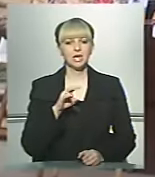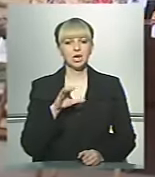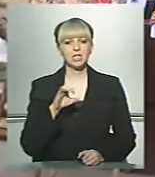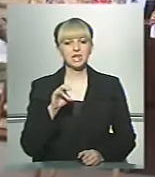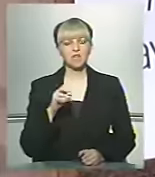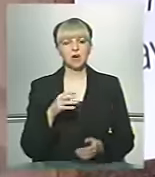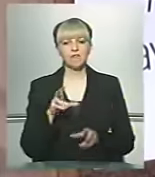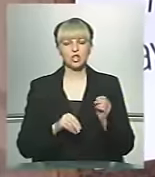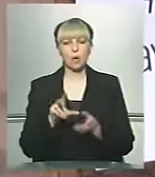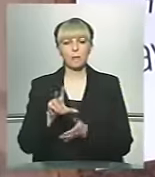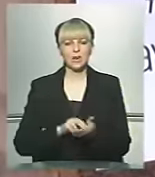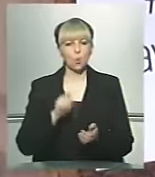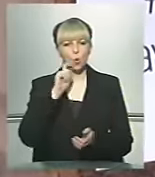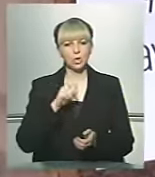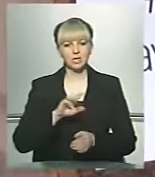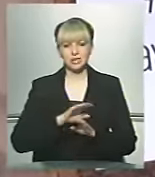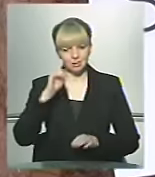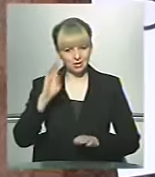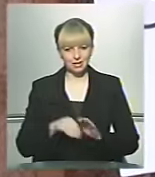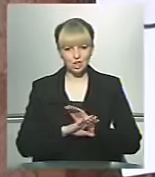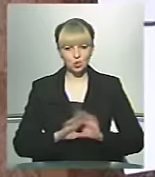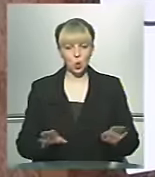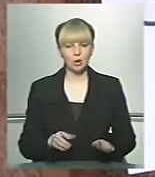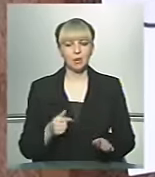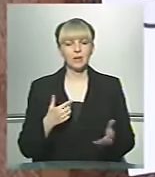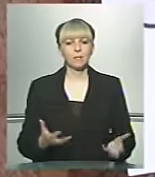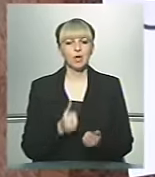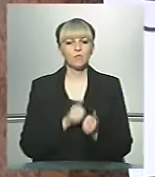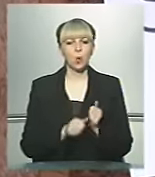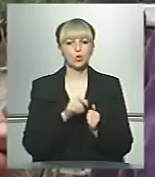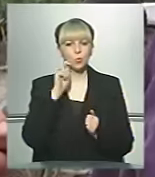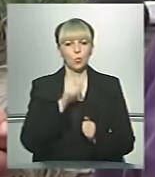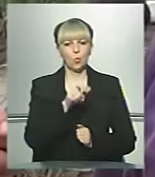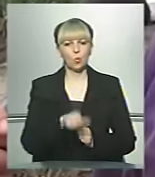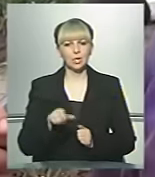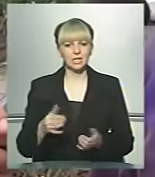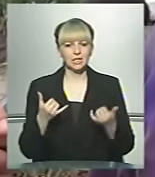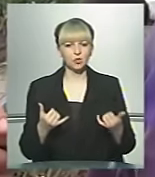вважають прикладом української нескореності. Мене підтримує кожен українець сьогодні.